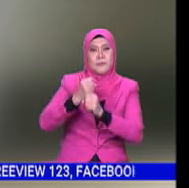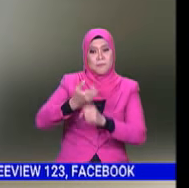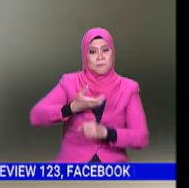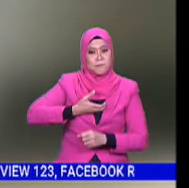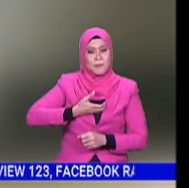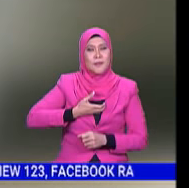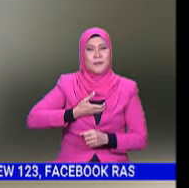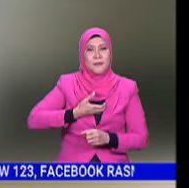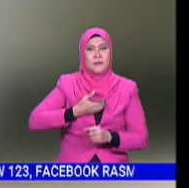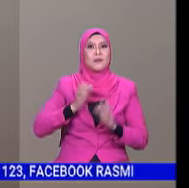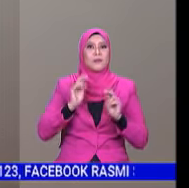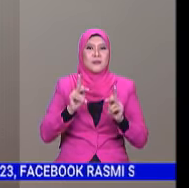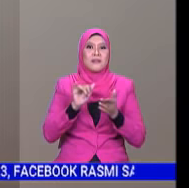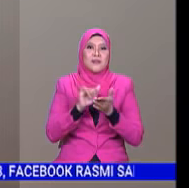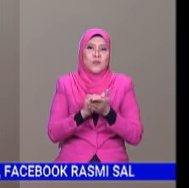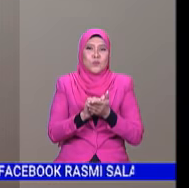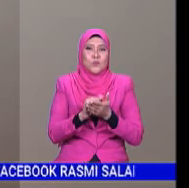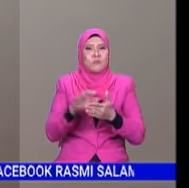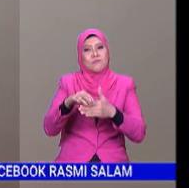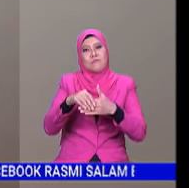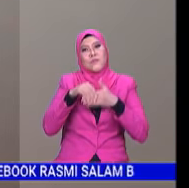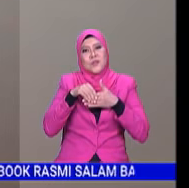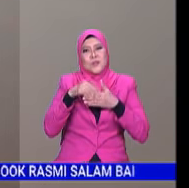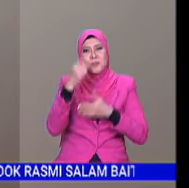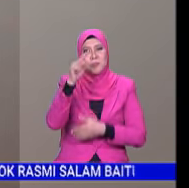pingat merupakan bonus buat dirinya.